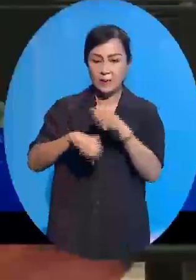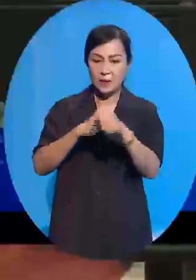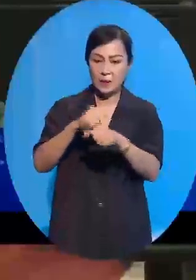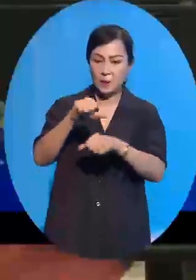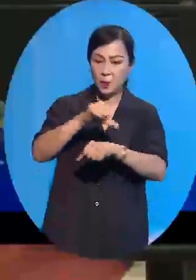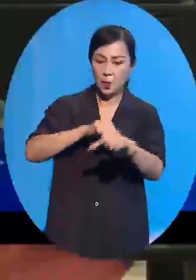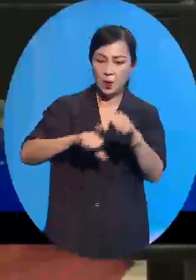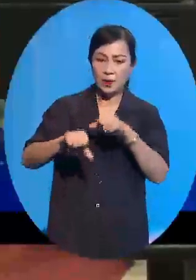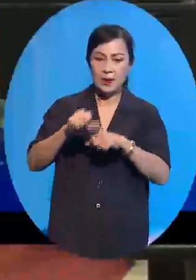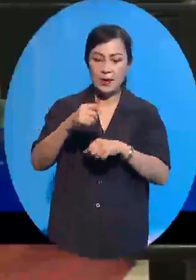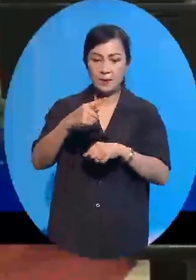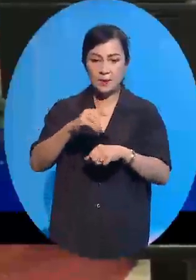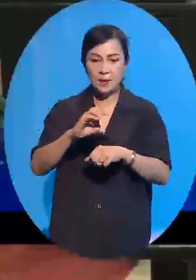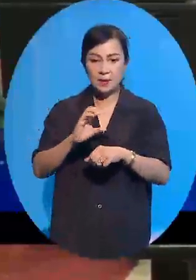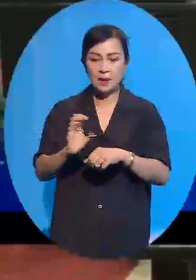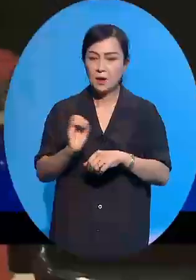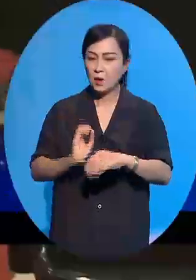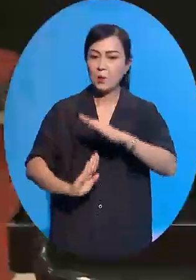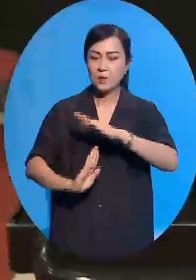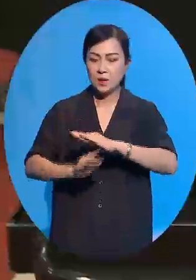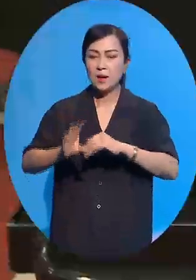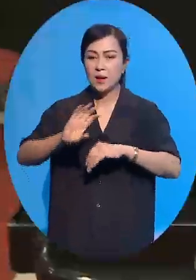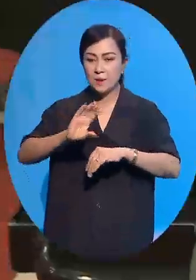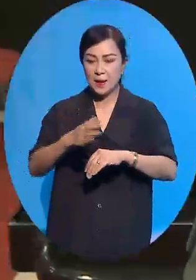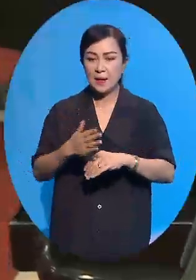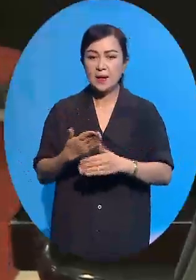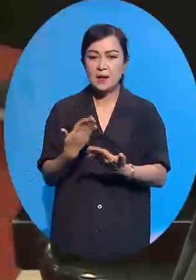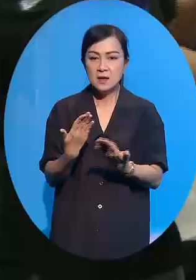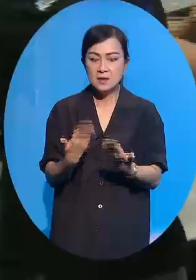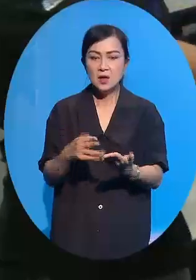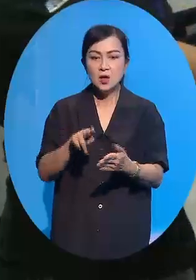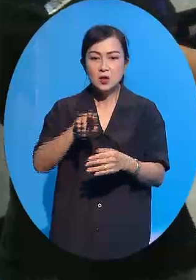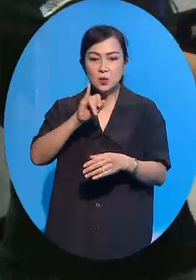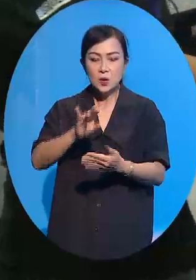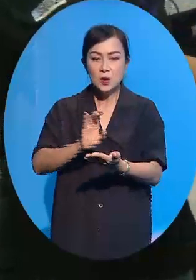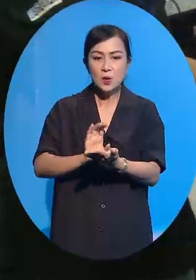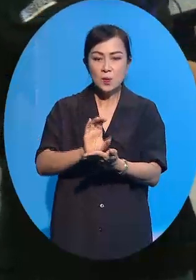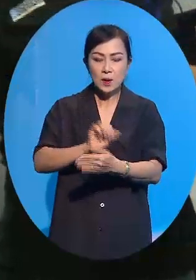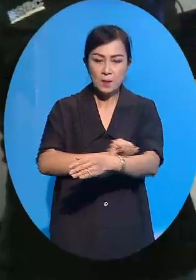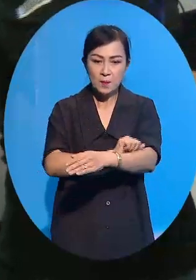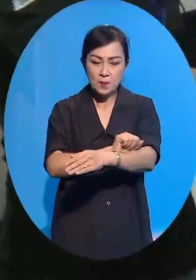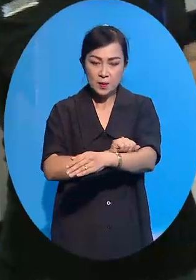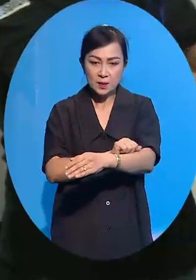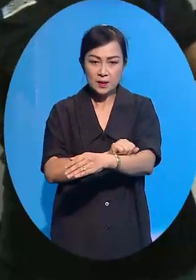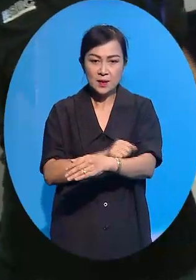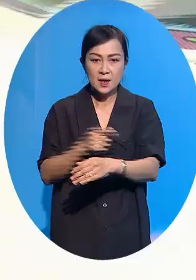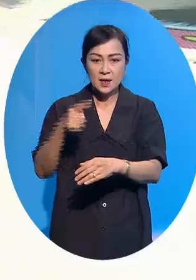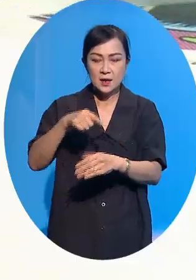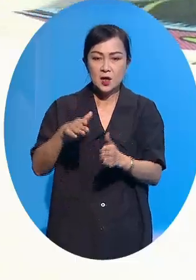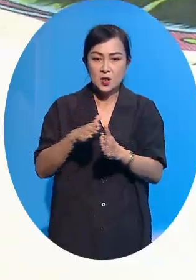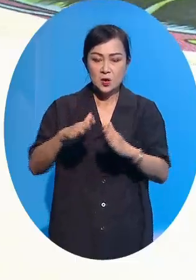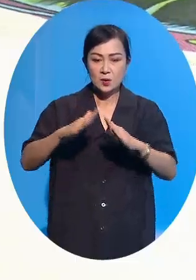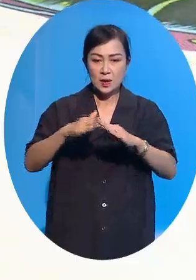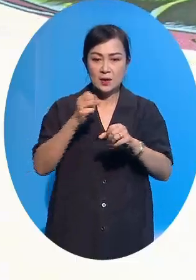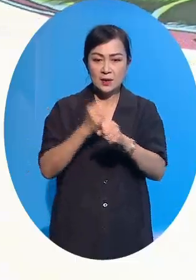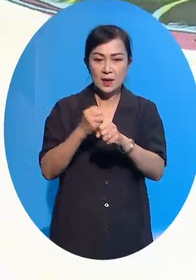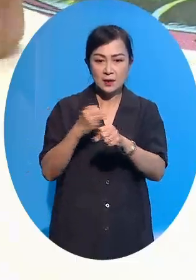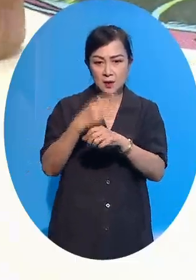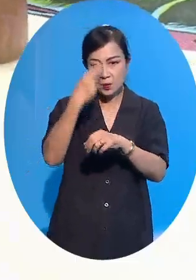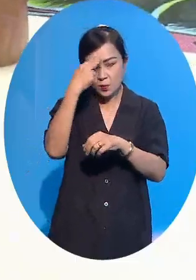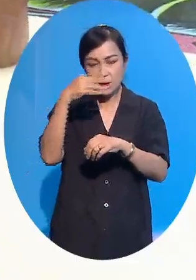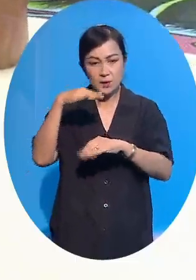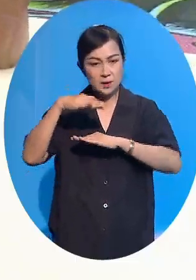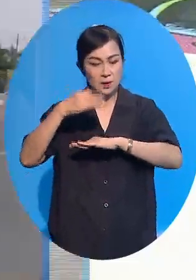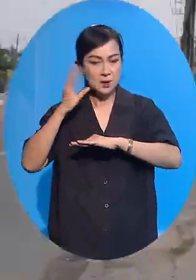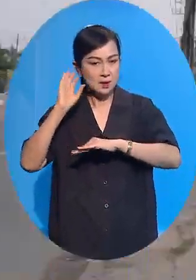hoạt động, SPC không chỉ dừng lại ở thiết bị máy móc mà còn chú trọng trong việc cung cấp các vật tư đi kèm đến từ nhiều nhà sản xuất uy tín trên thế